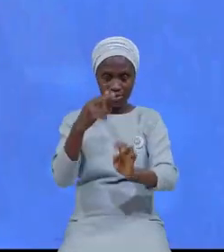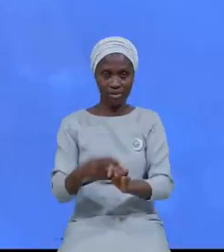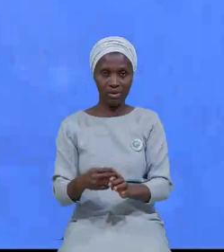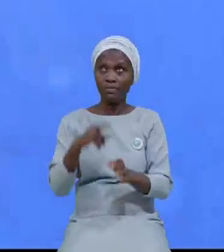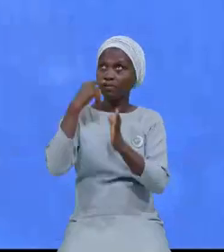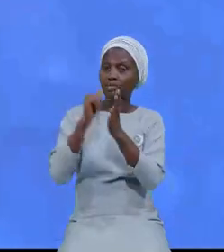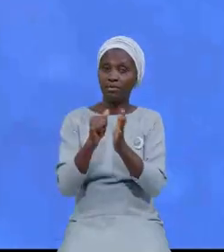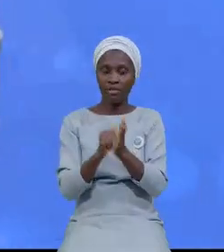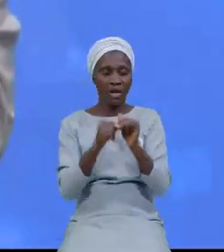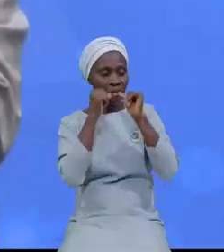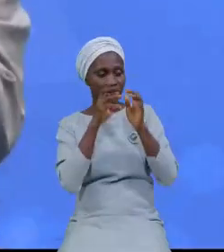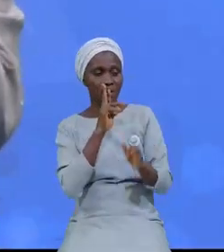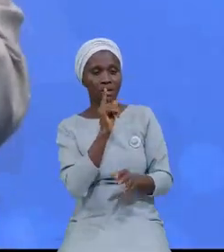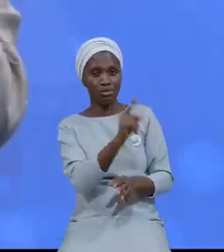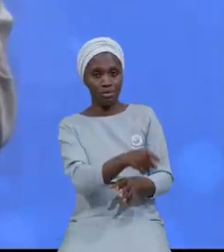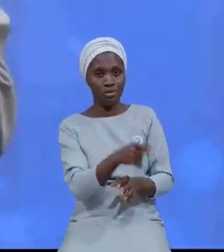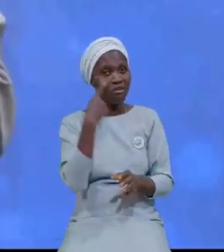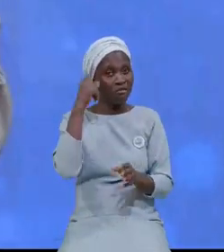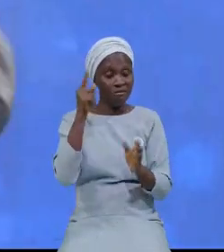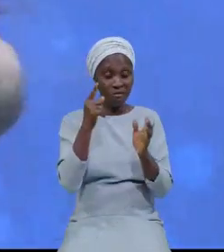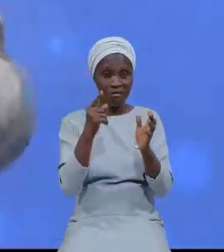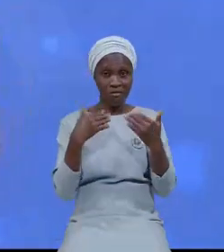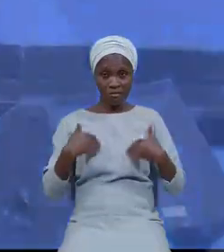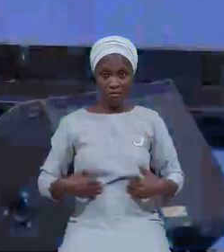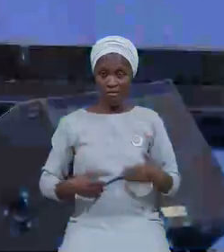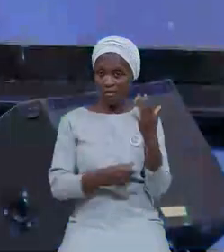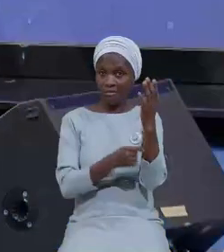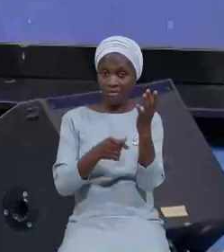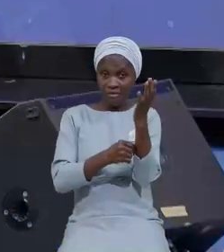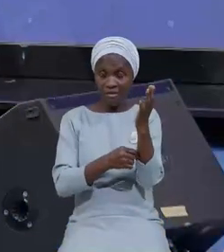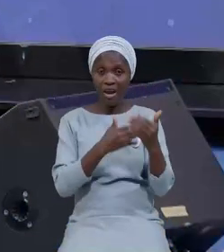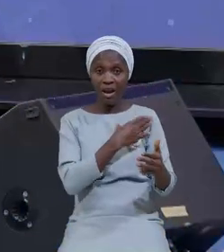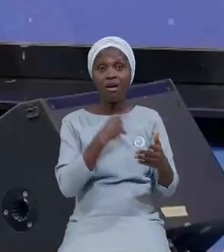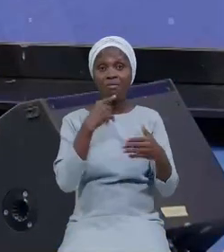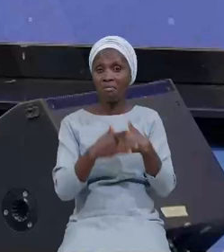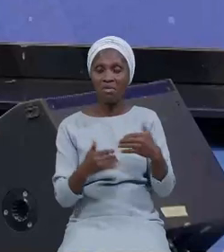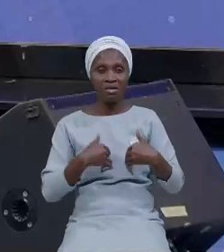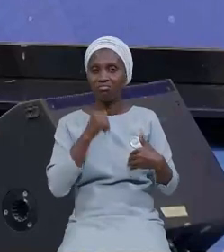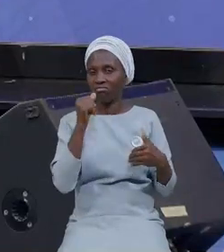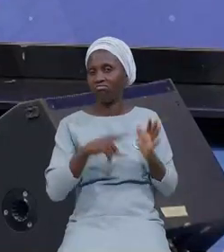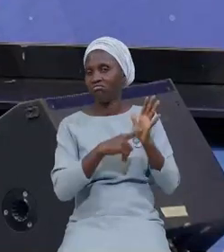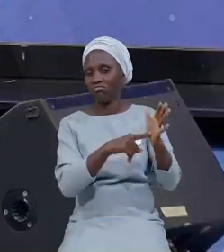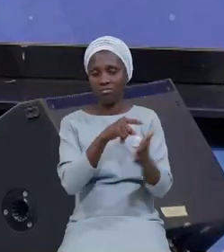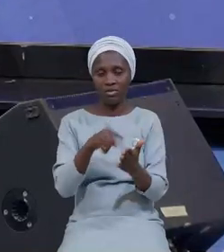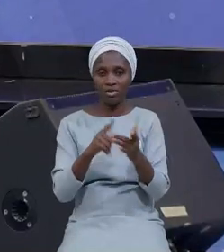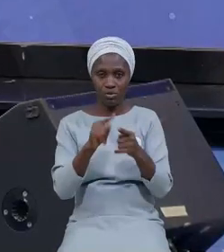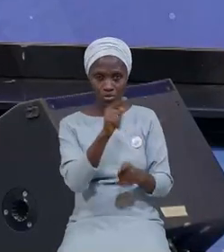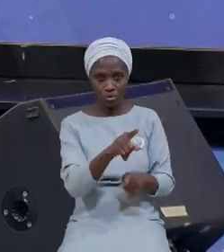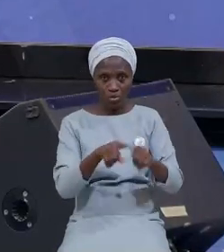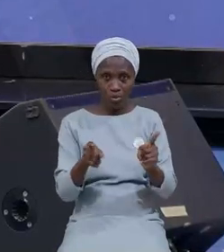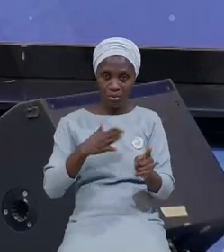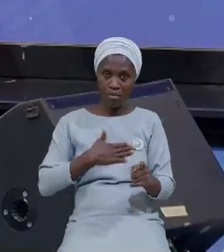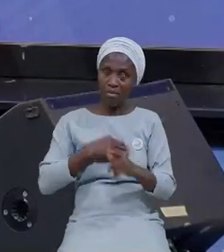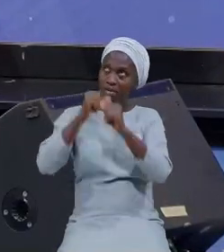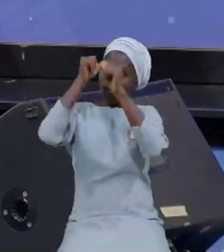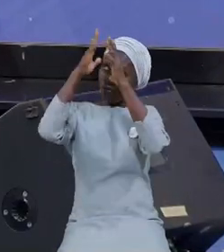dit tu es heureux Simon fils de Jonas car ce ne sont pas la chair et le sang qui tont révélé cela